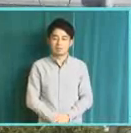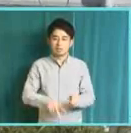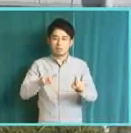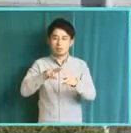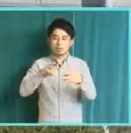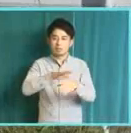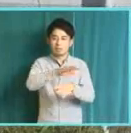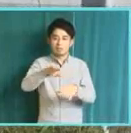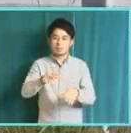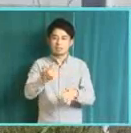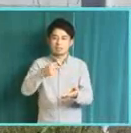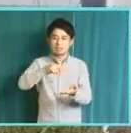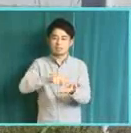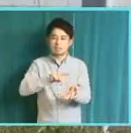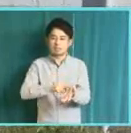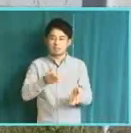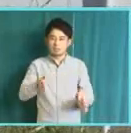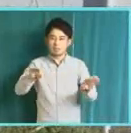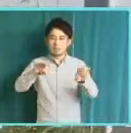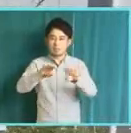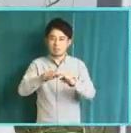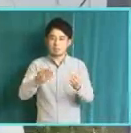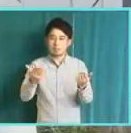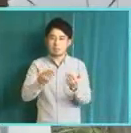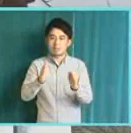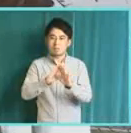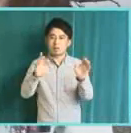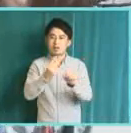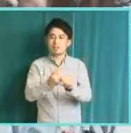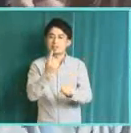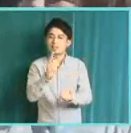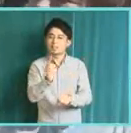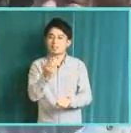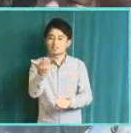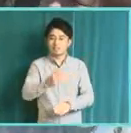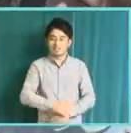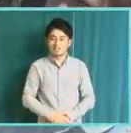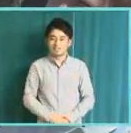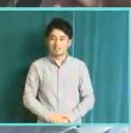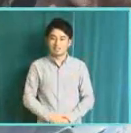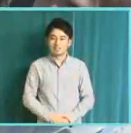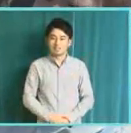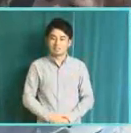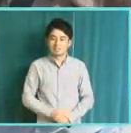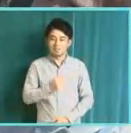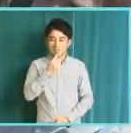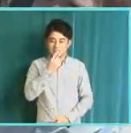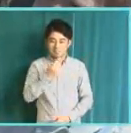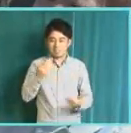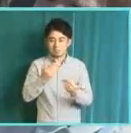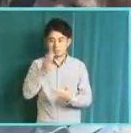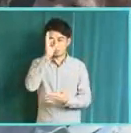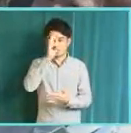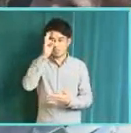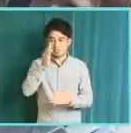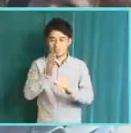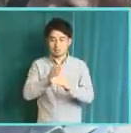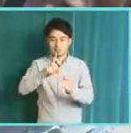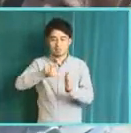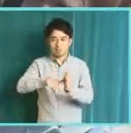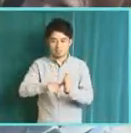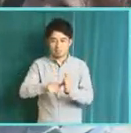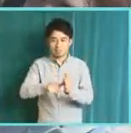病院で働くことになったきっかけを教えてください。 はい、私が仕事を探していた時に、ここ